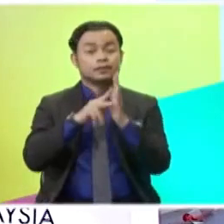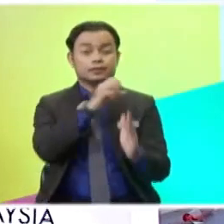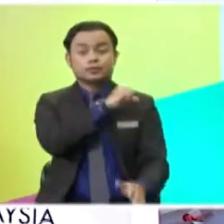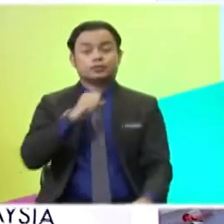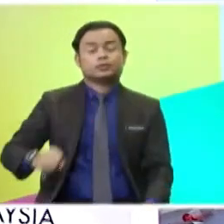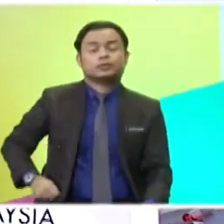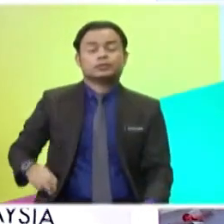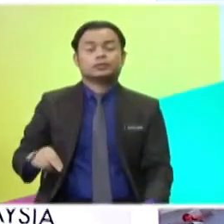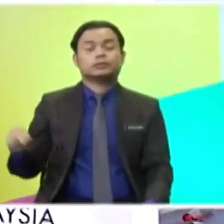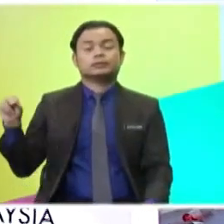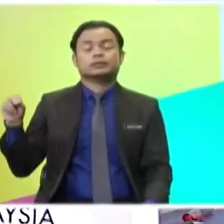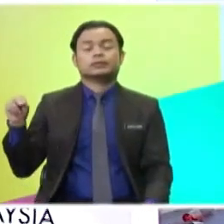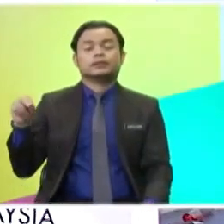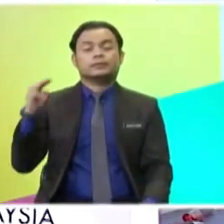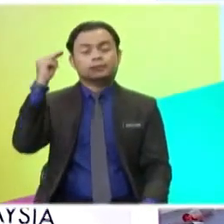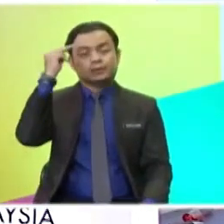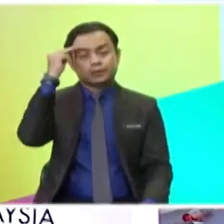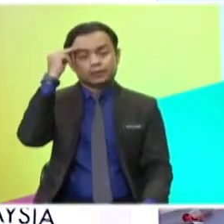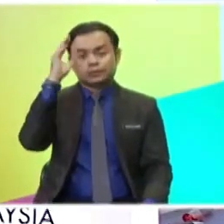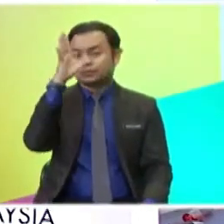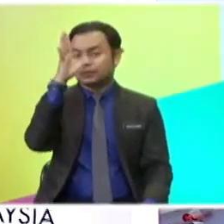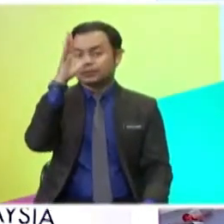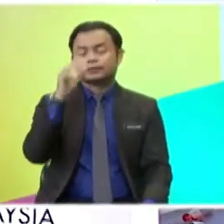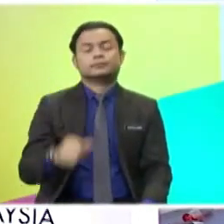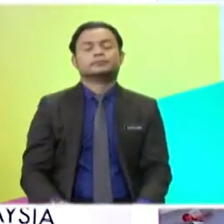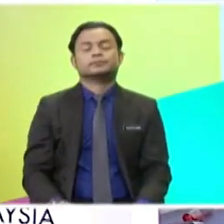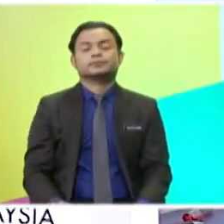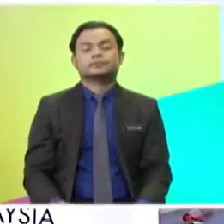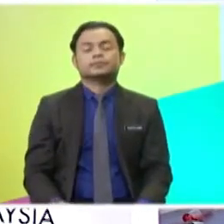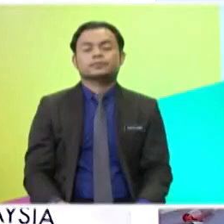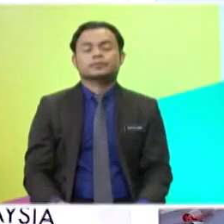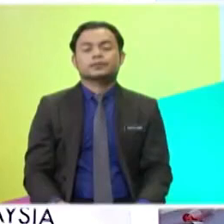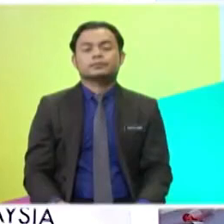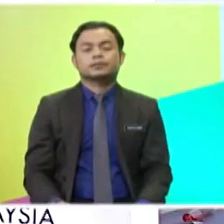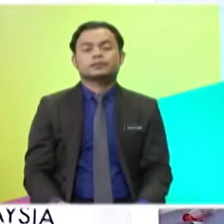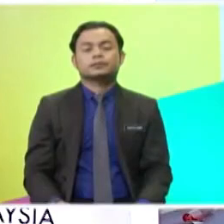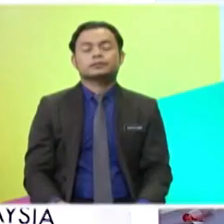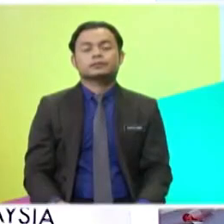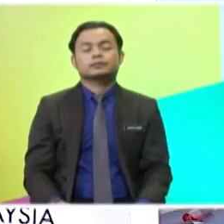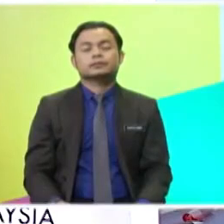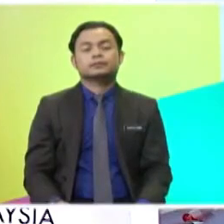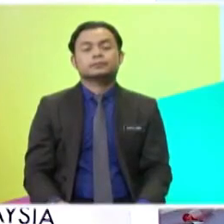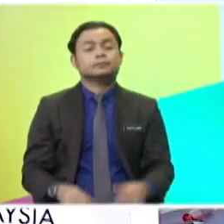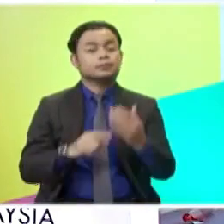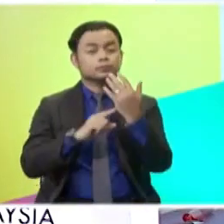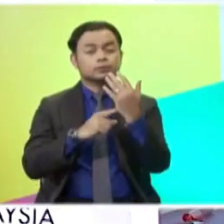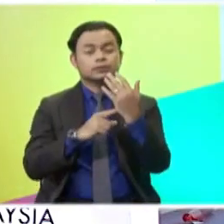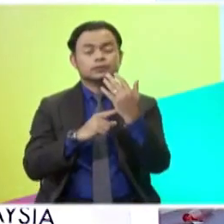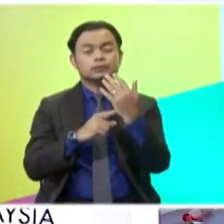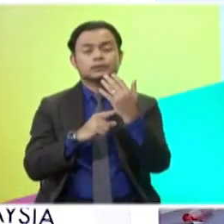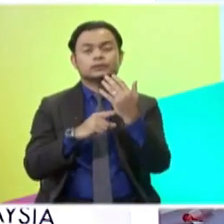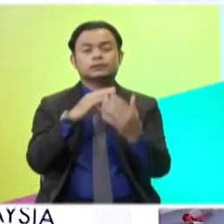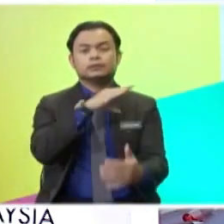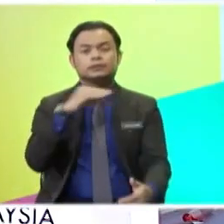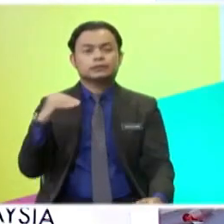adalah satu kesultanan yang agung, dan di situlah kesultanan itu telah mewariskan banyak ciri